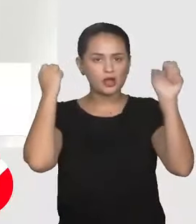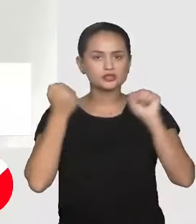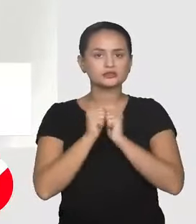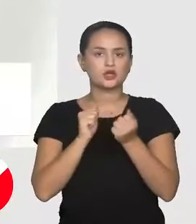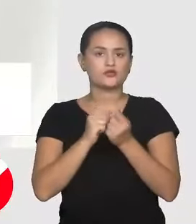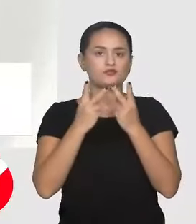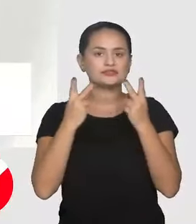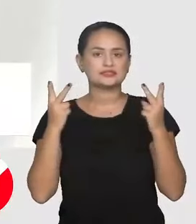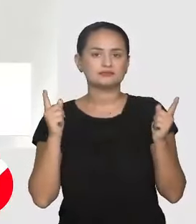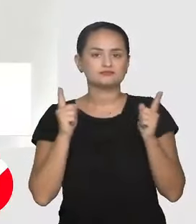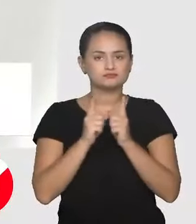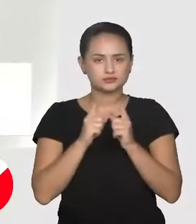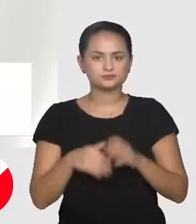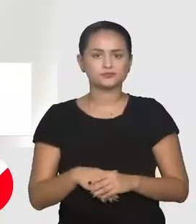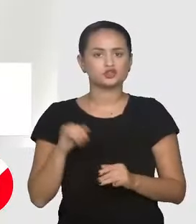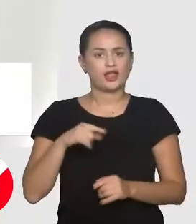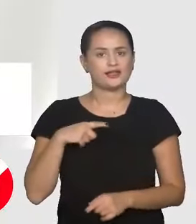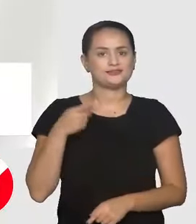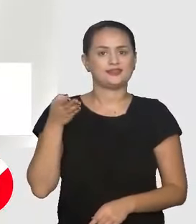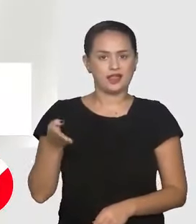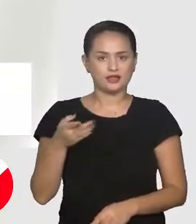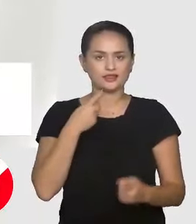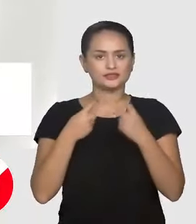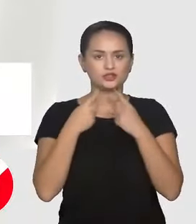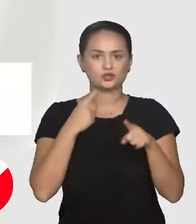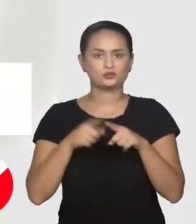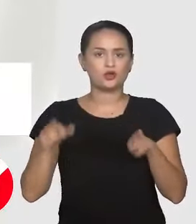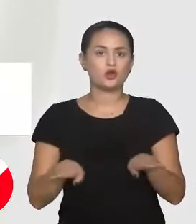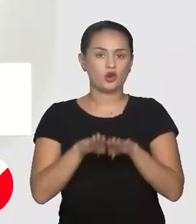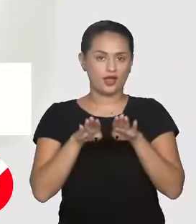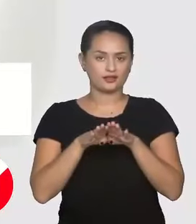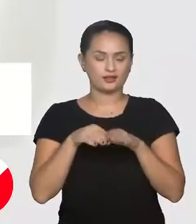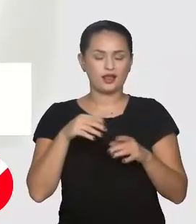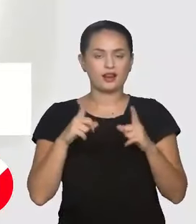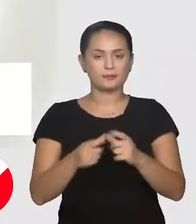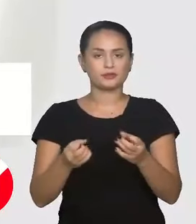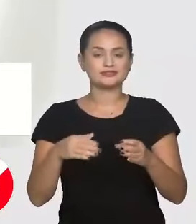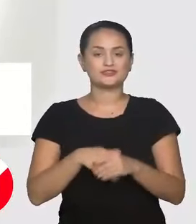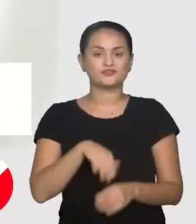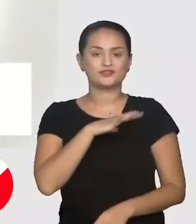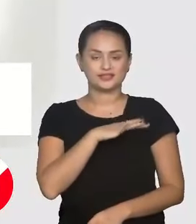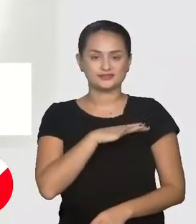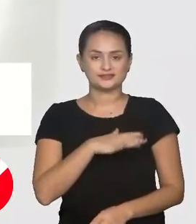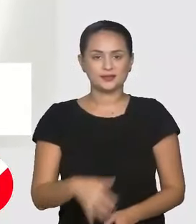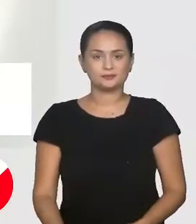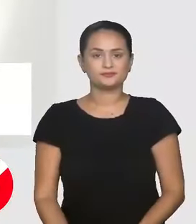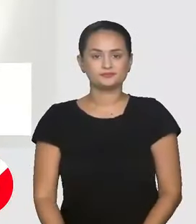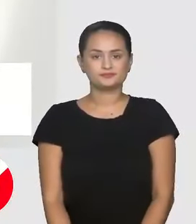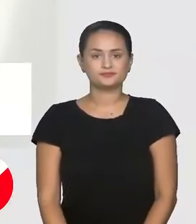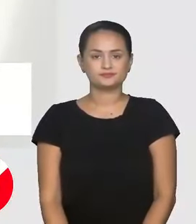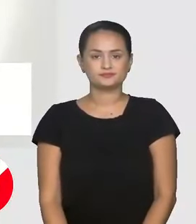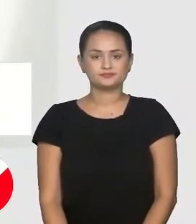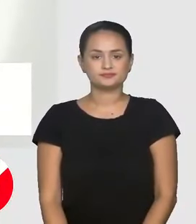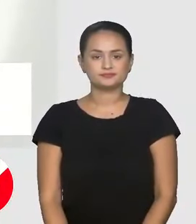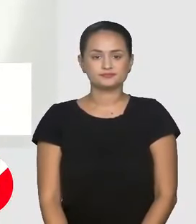în întreprinderi. Cine este această doamnă? Discut chiar acum cu Marcela Ferraru, editor Alef News în Franța. Bine te-am găsit, Marcela, bună dimineața!